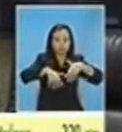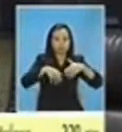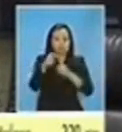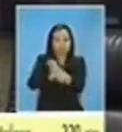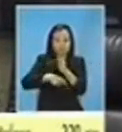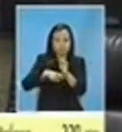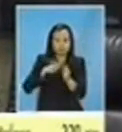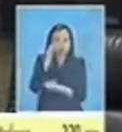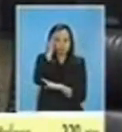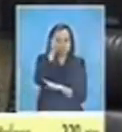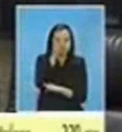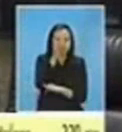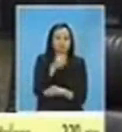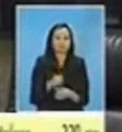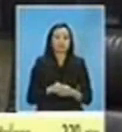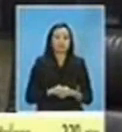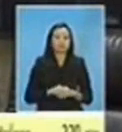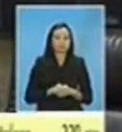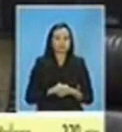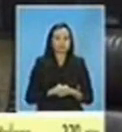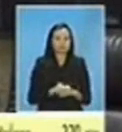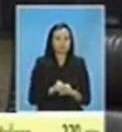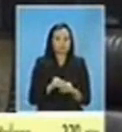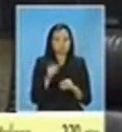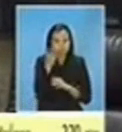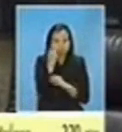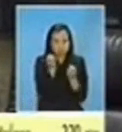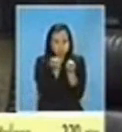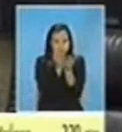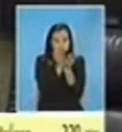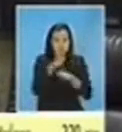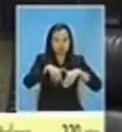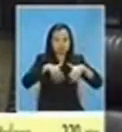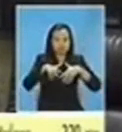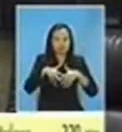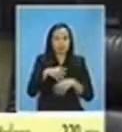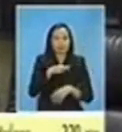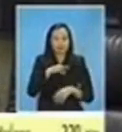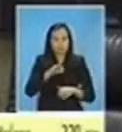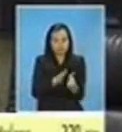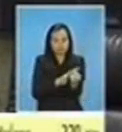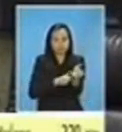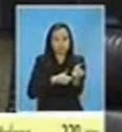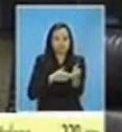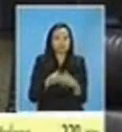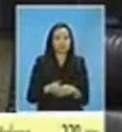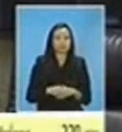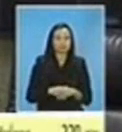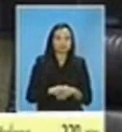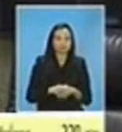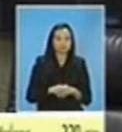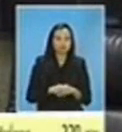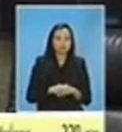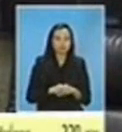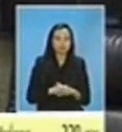นว่าข้อกล่าวหาตามคำร้องข้อใดมีมูลหรือไม่เพียงใดมีพยานหลักฐานควรเชื่อได้อย่างไรพร้อมทั้งระบุข้อยุติว่าจะให้ดำเนิน